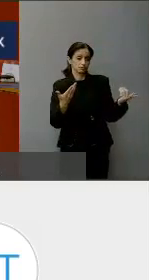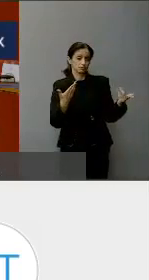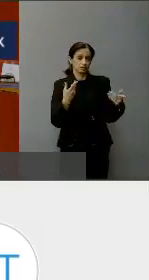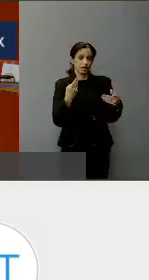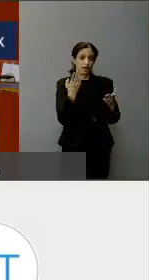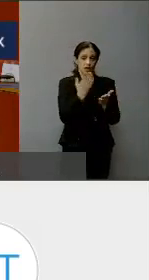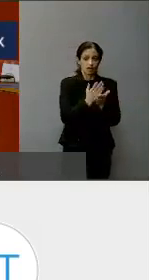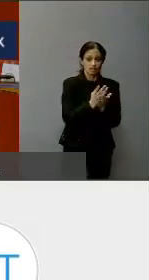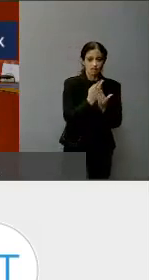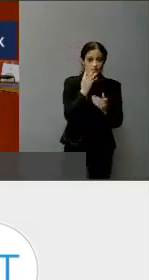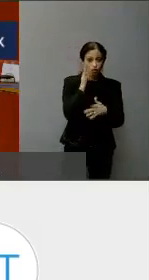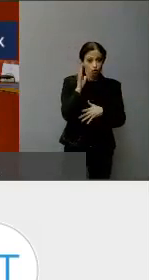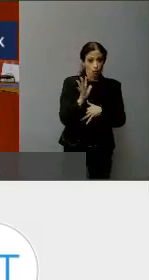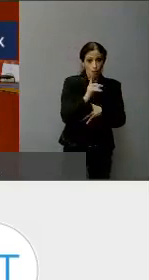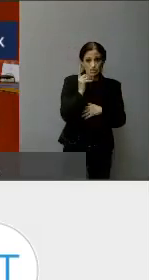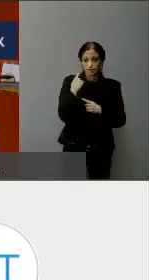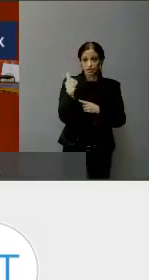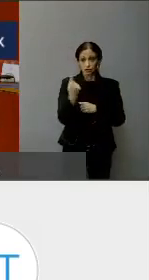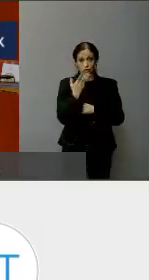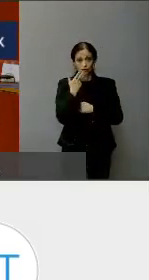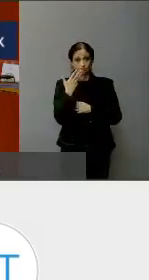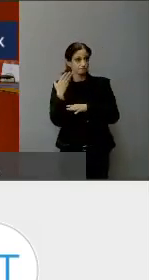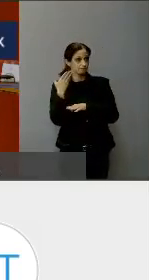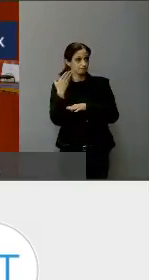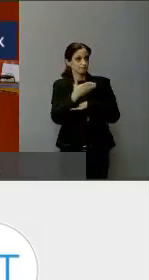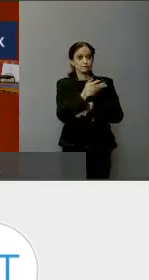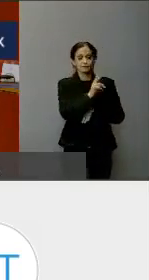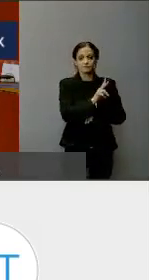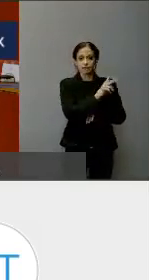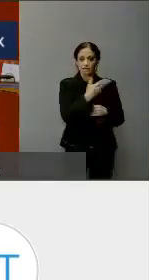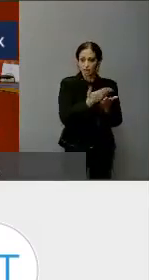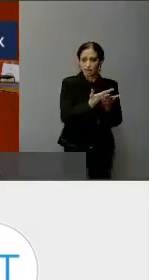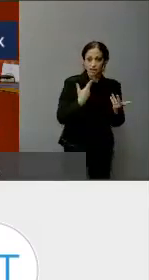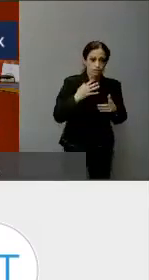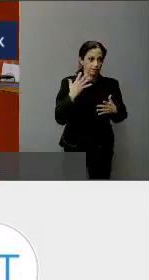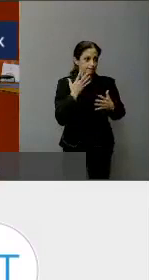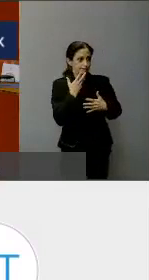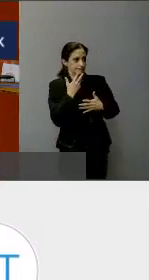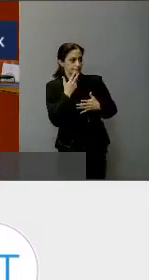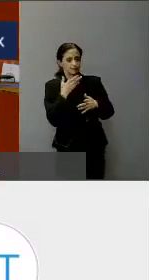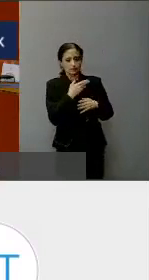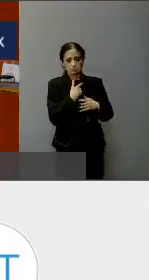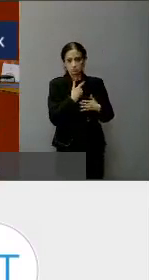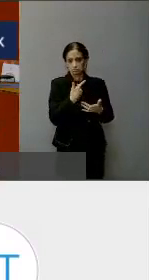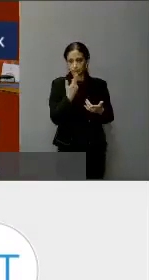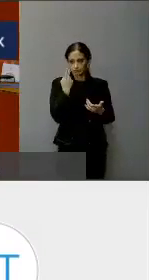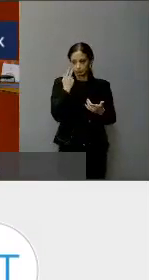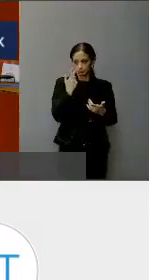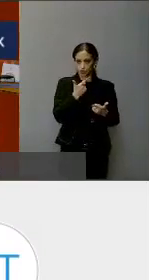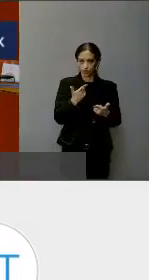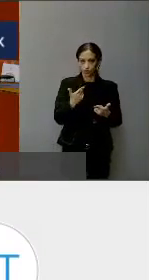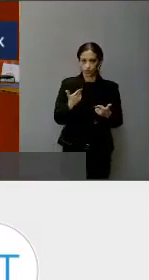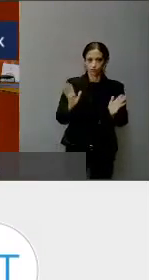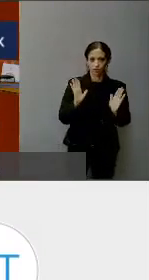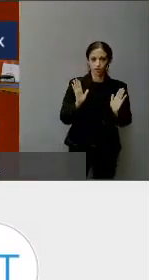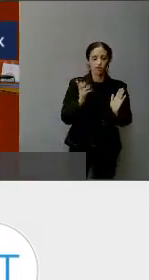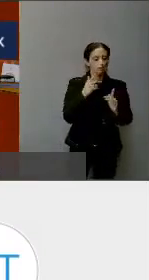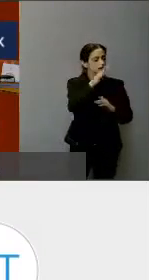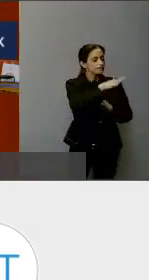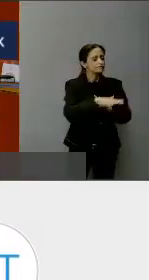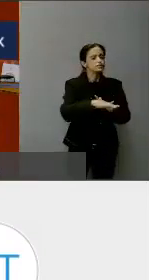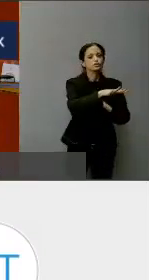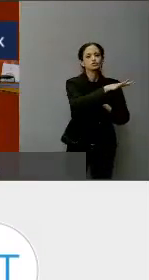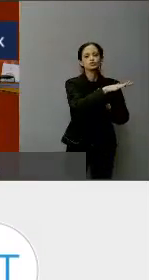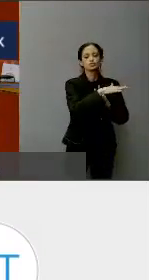ad andare abitare a vesima comunque in questa in questa fase a prescindere anche perché non mi sembra una zona poi